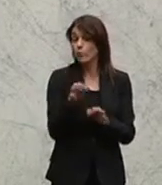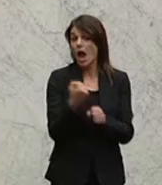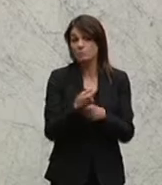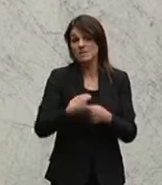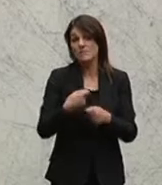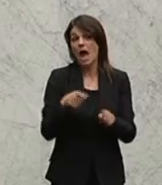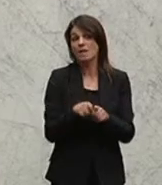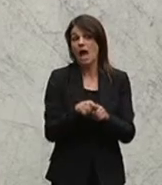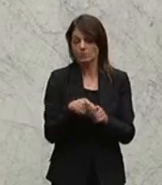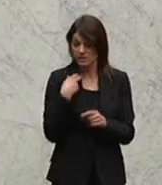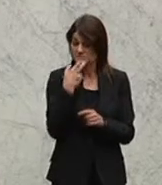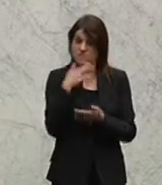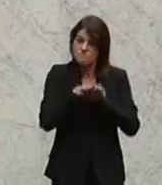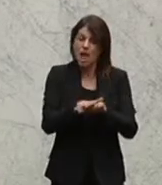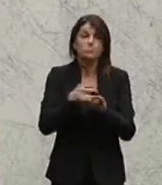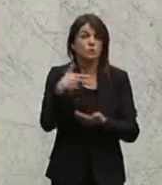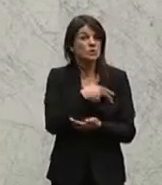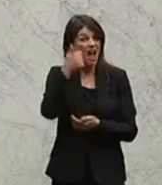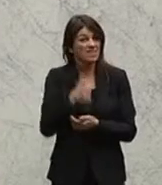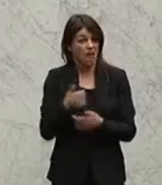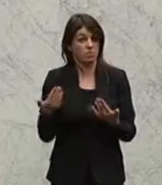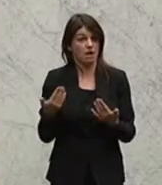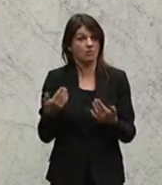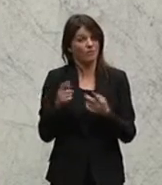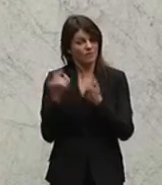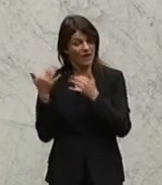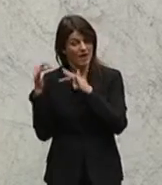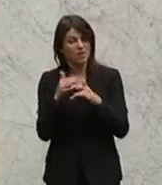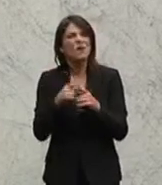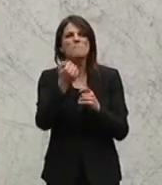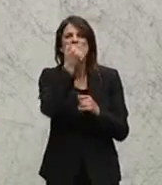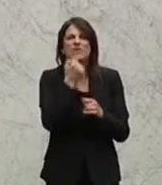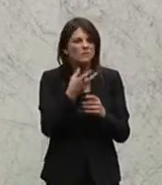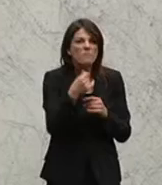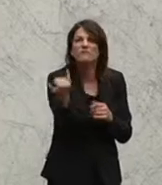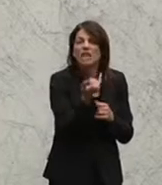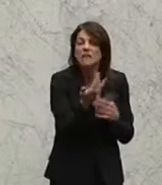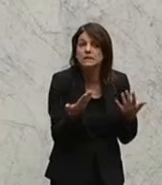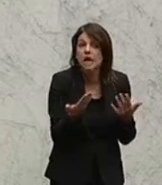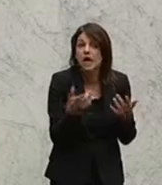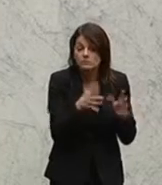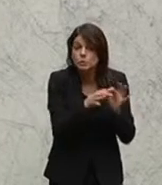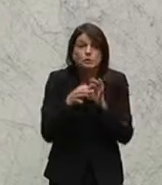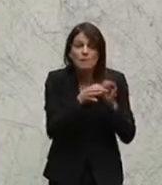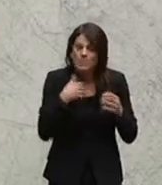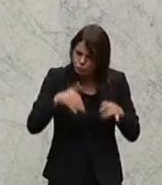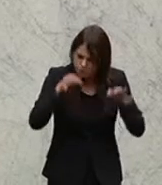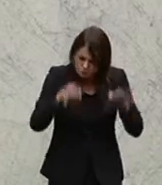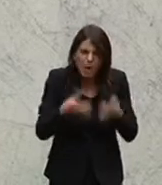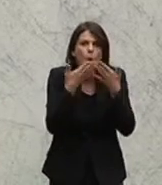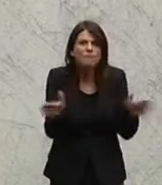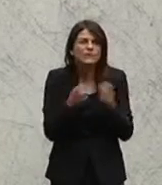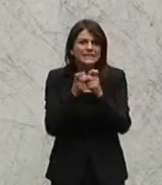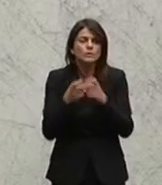diese Sozialstandards und diese Auswirkungen bis zur Privatisierung des Wassers betrifft, dass wir die ordentlich